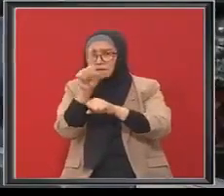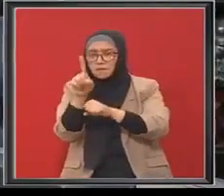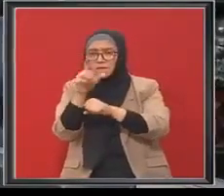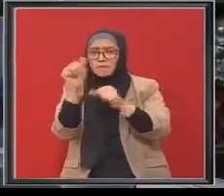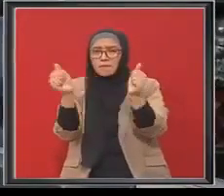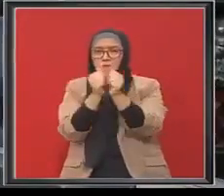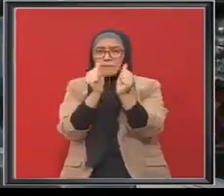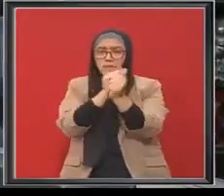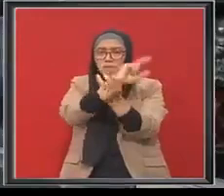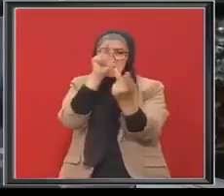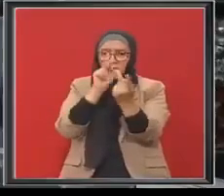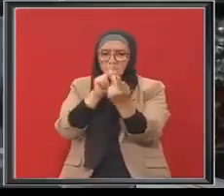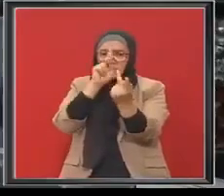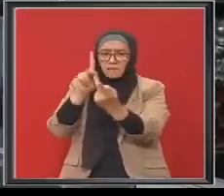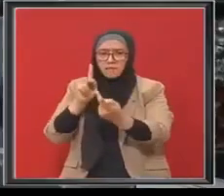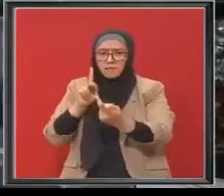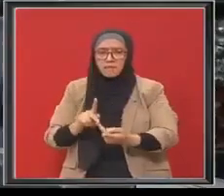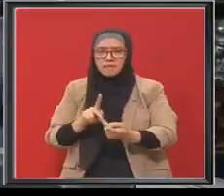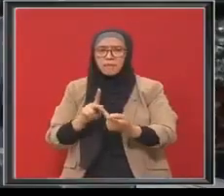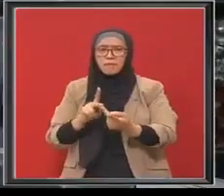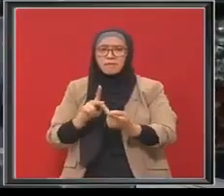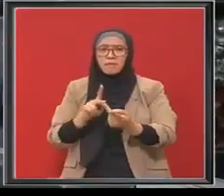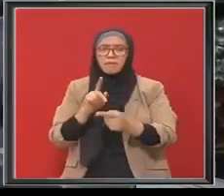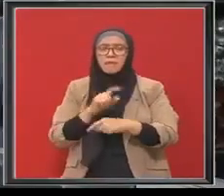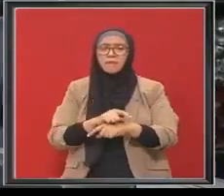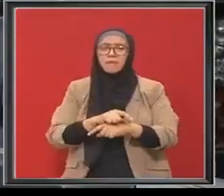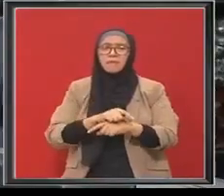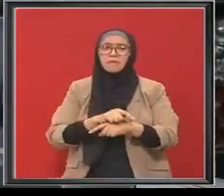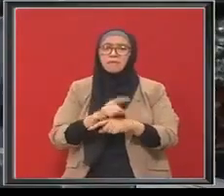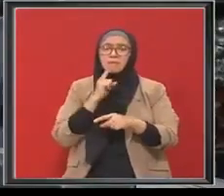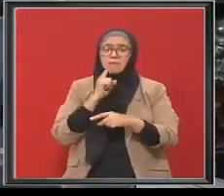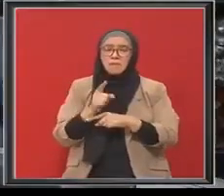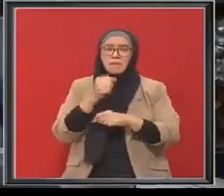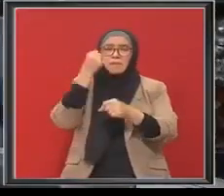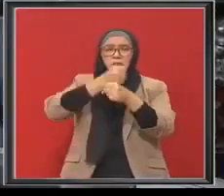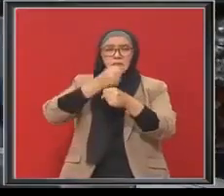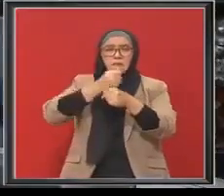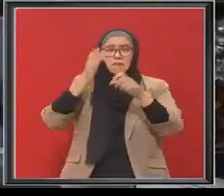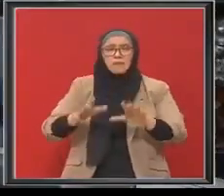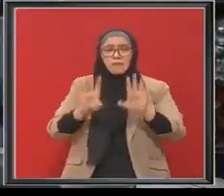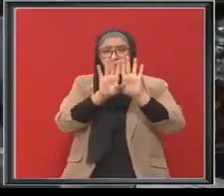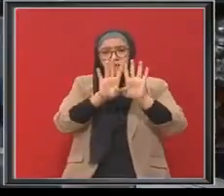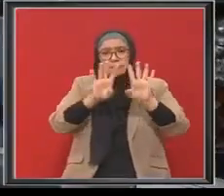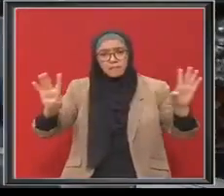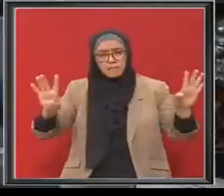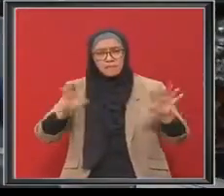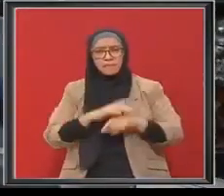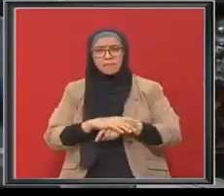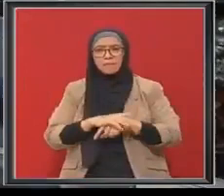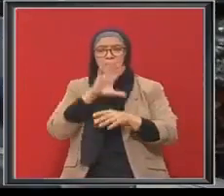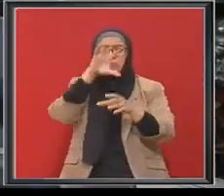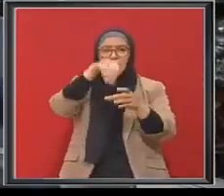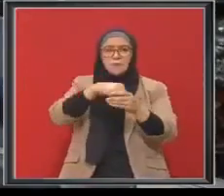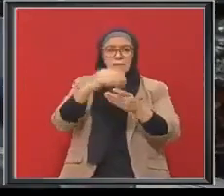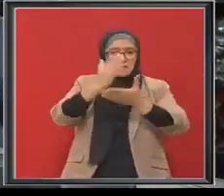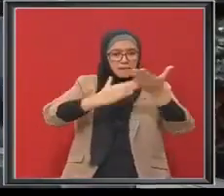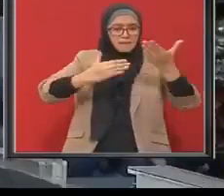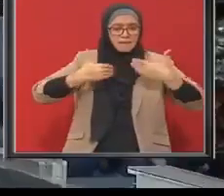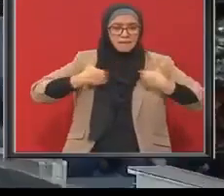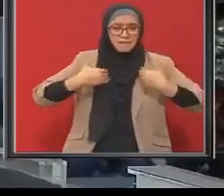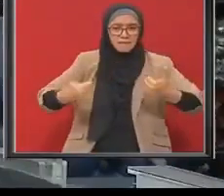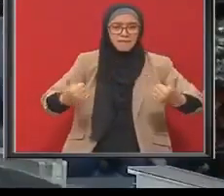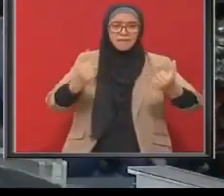300 populasi negara yang terdiri daripada para petugas barisan hadapan meliputi sektor kesehatan